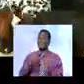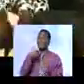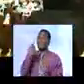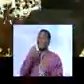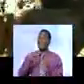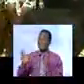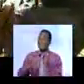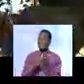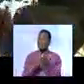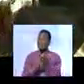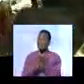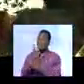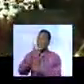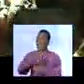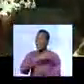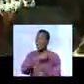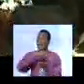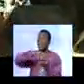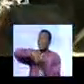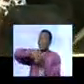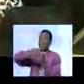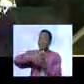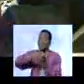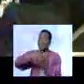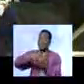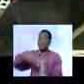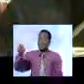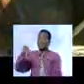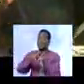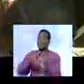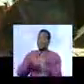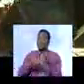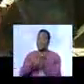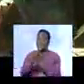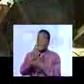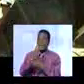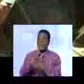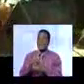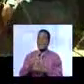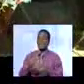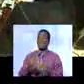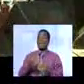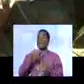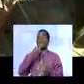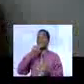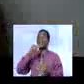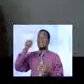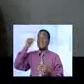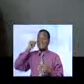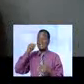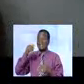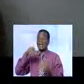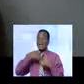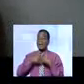aujourd'hui. L'artiste se souvient de cette époque avec beaucoup de